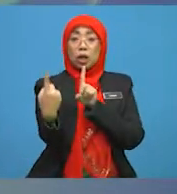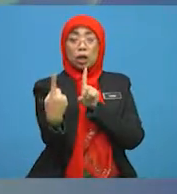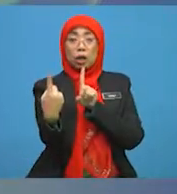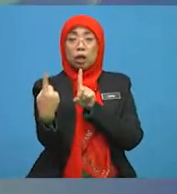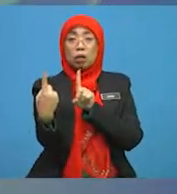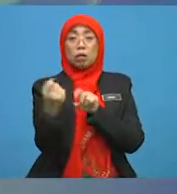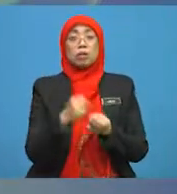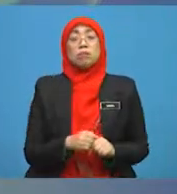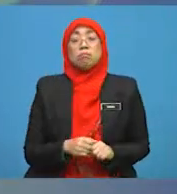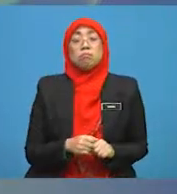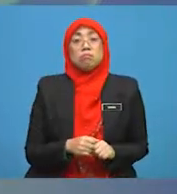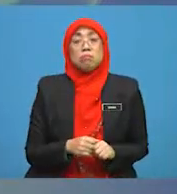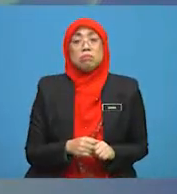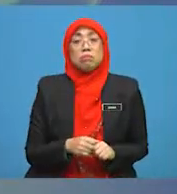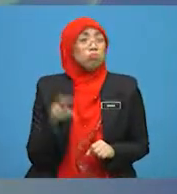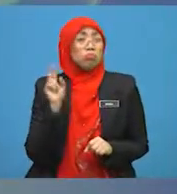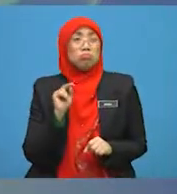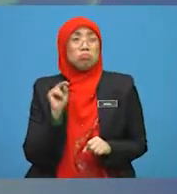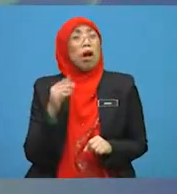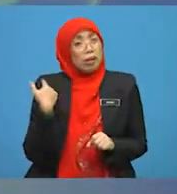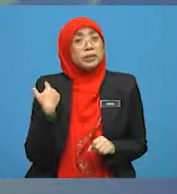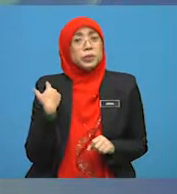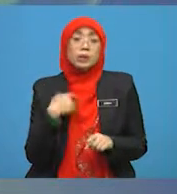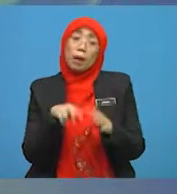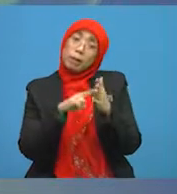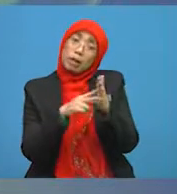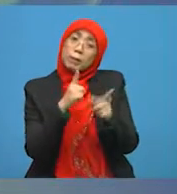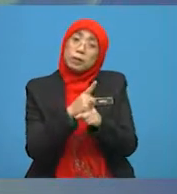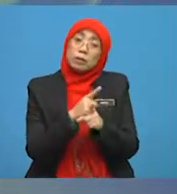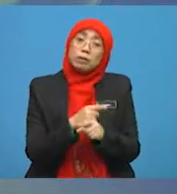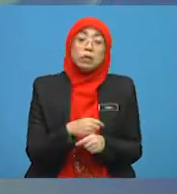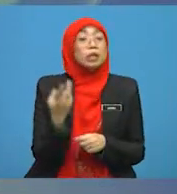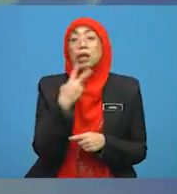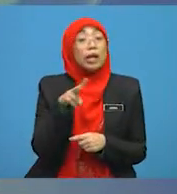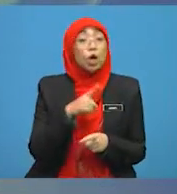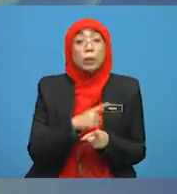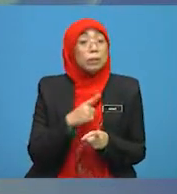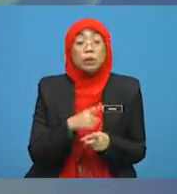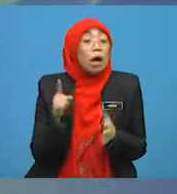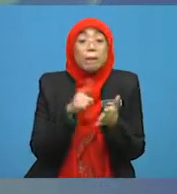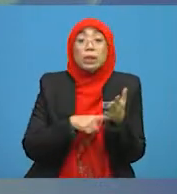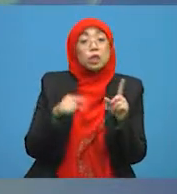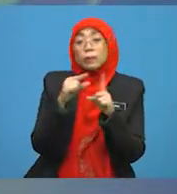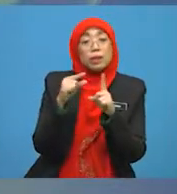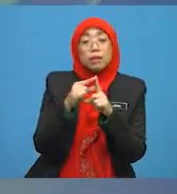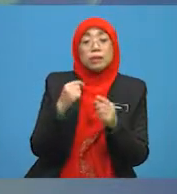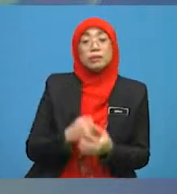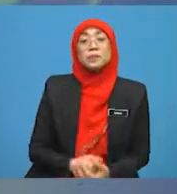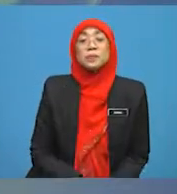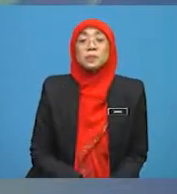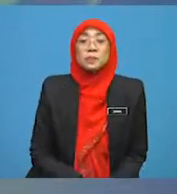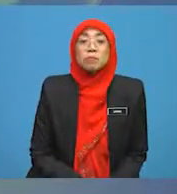bersinonim tidak mempunyai makna yang tepat. Hal ini dikatakan demikian kerana makna perkataan